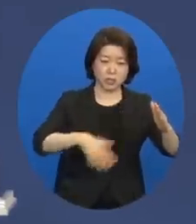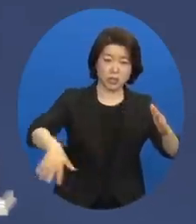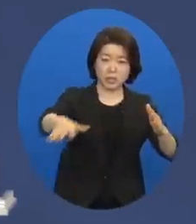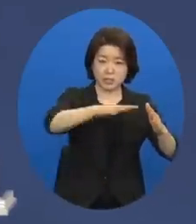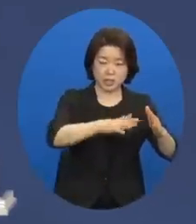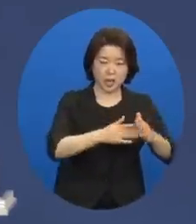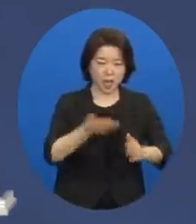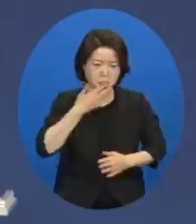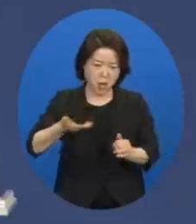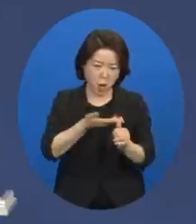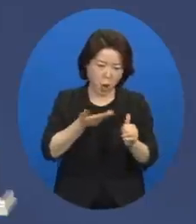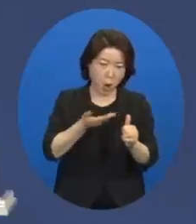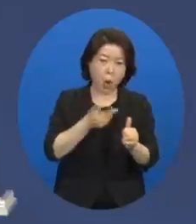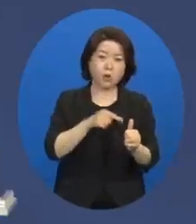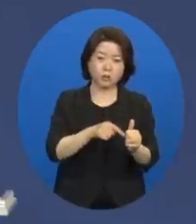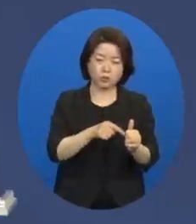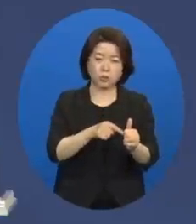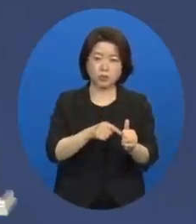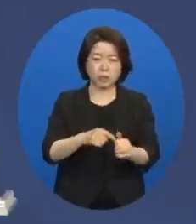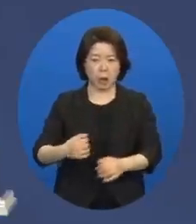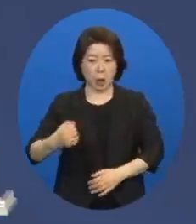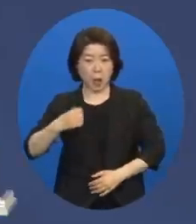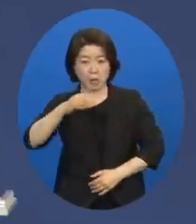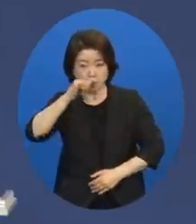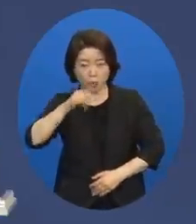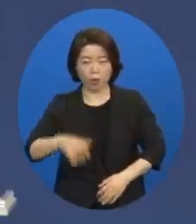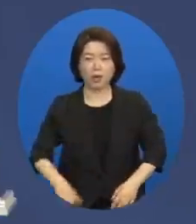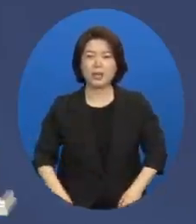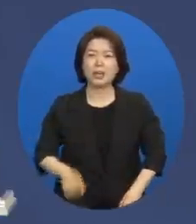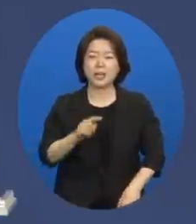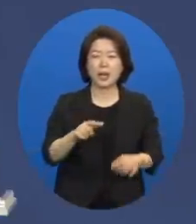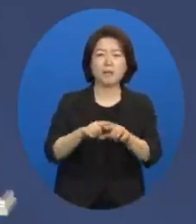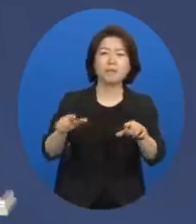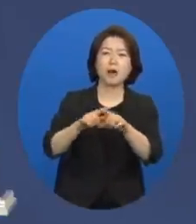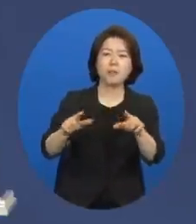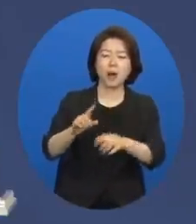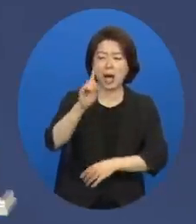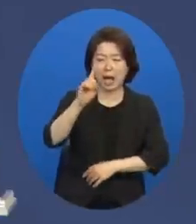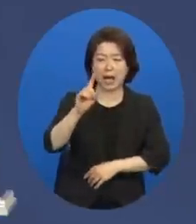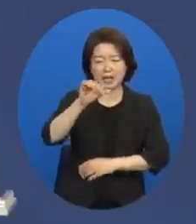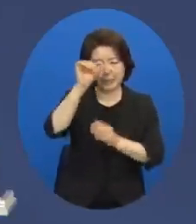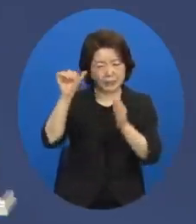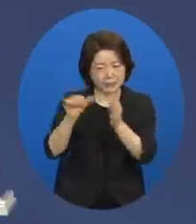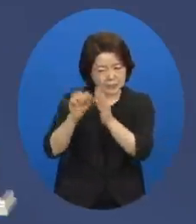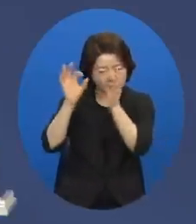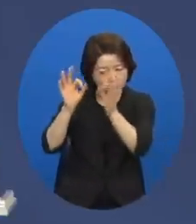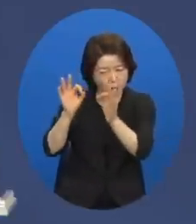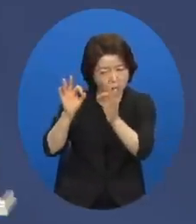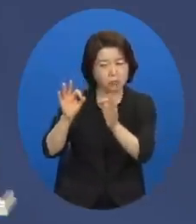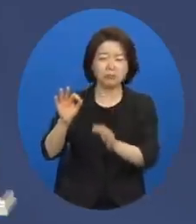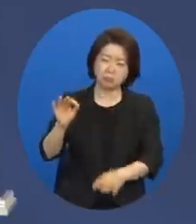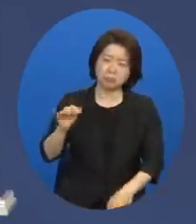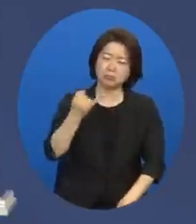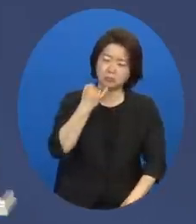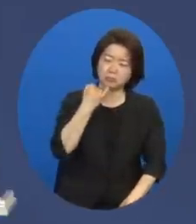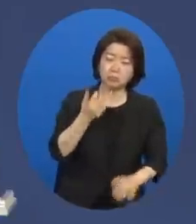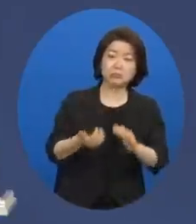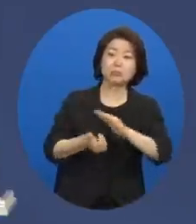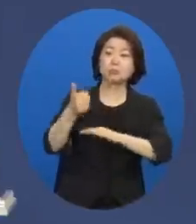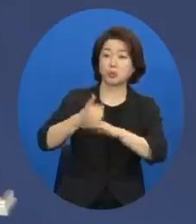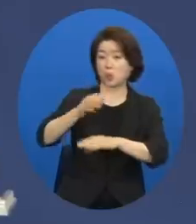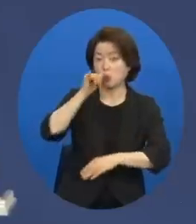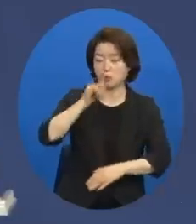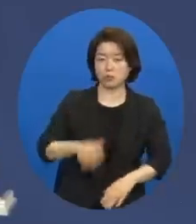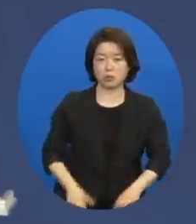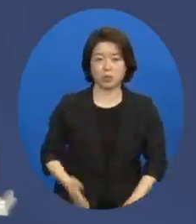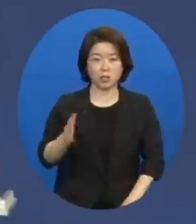먹여 살리시는 재주까지 있으셔가지고 쉽게 말하면 그냥 평범한 한 인생으로는 나름 성공하셨어요.